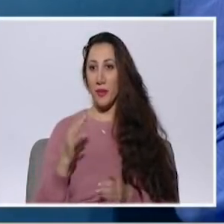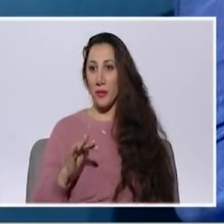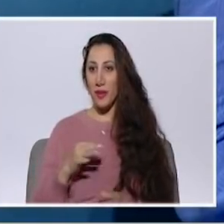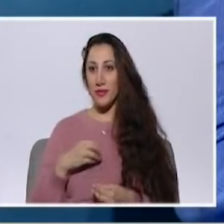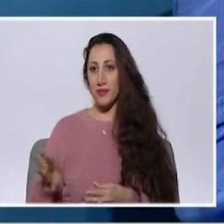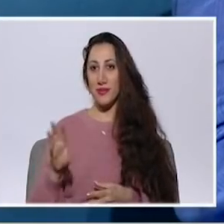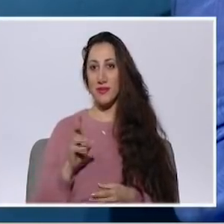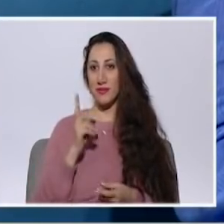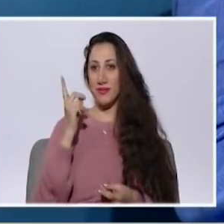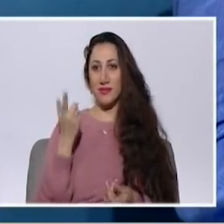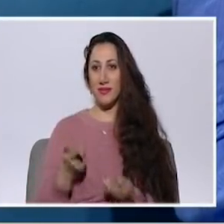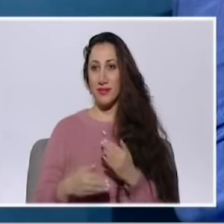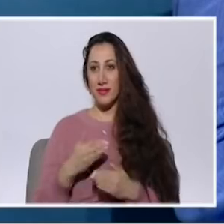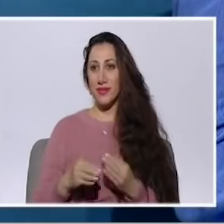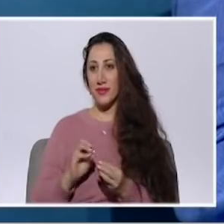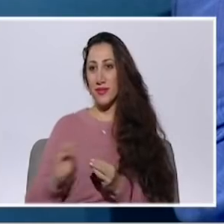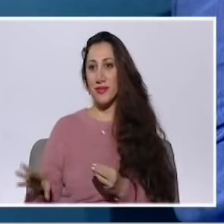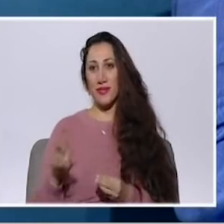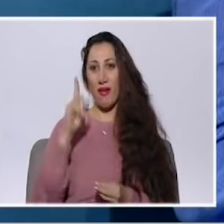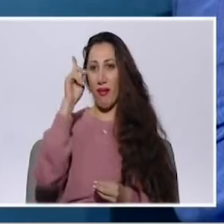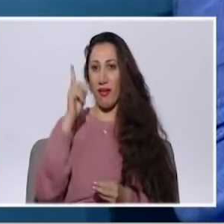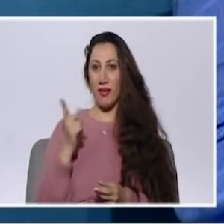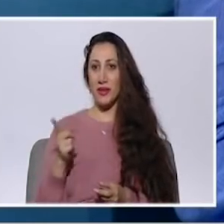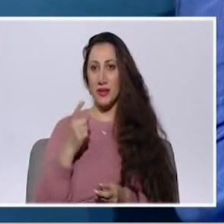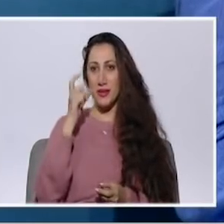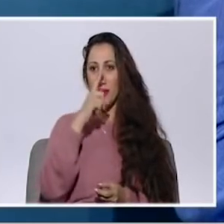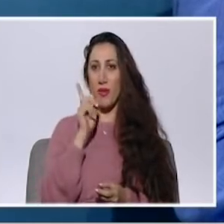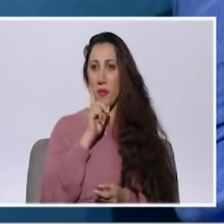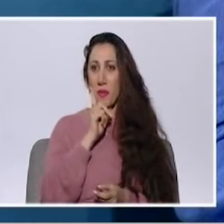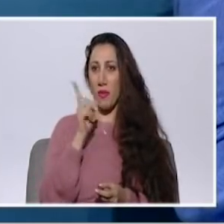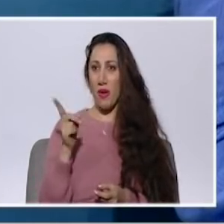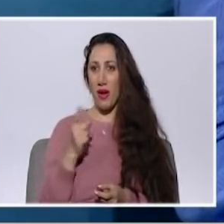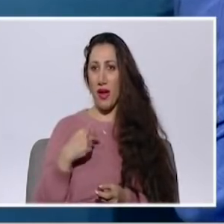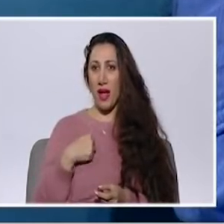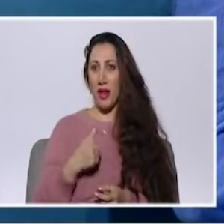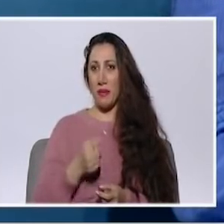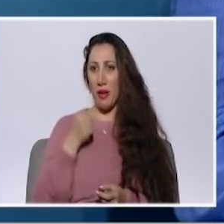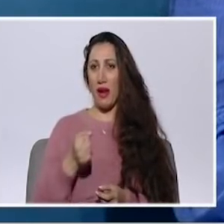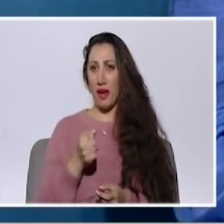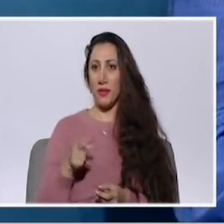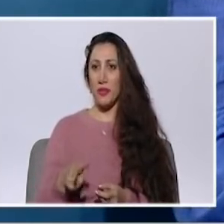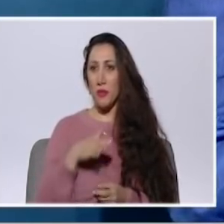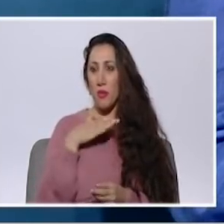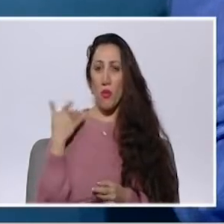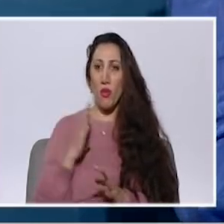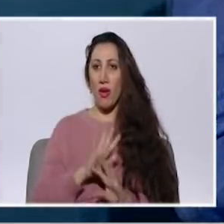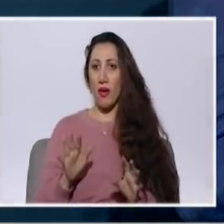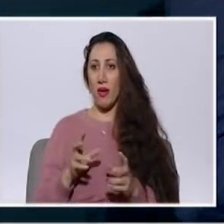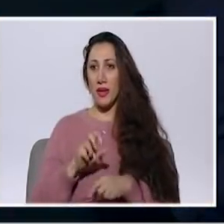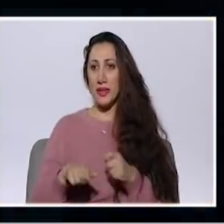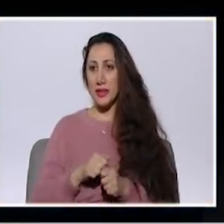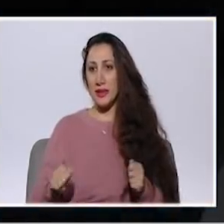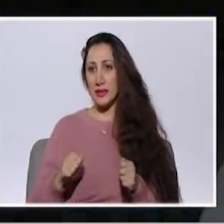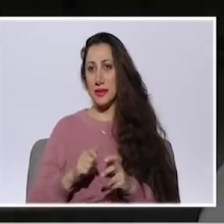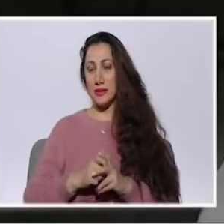خلاصها ولفتها جنب الحيطه. صحيح. دي لو ما ماتتش من الخلاص هتموت من الكيس اللي مقفول